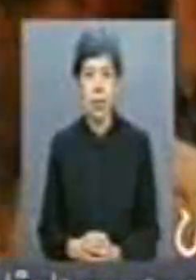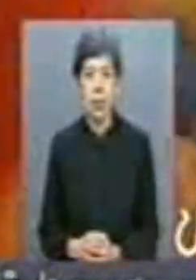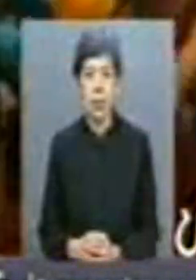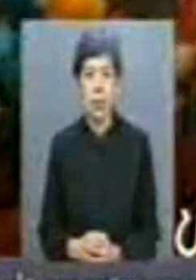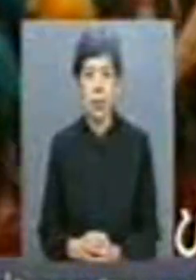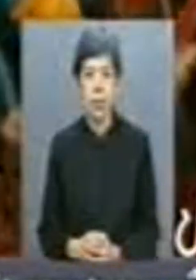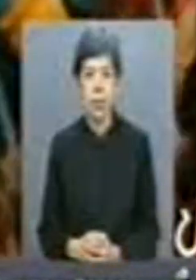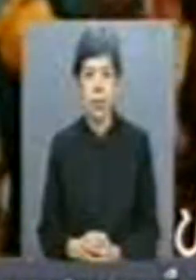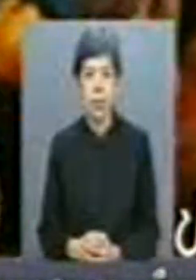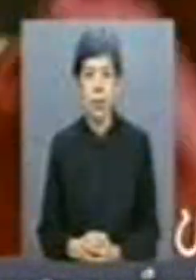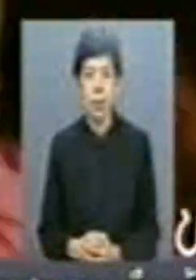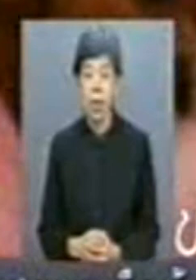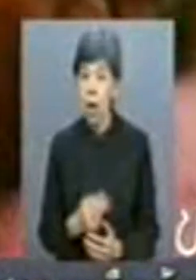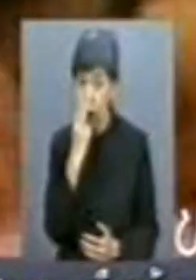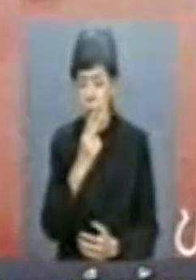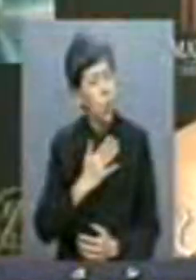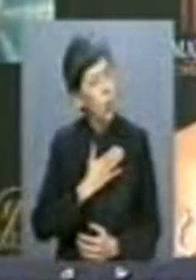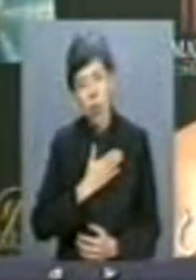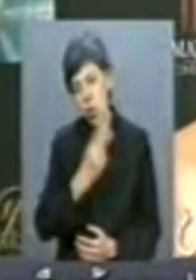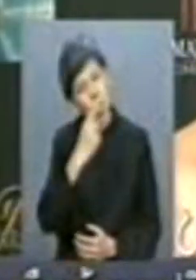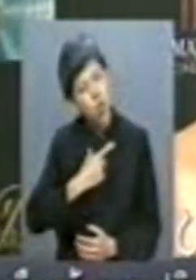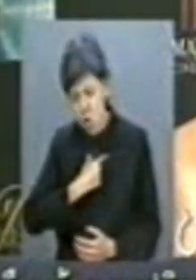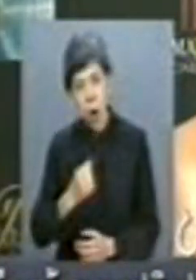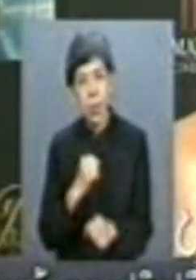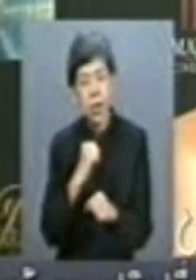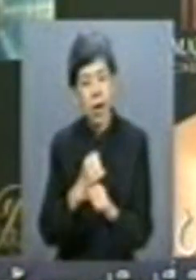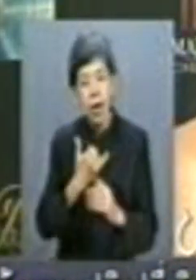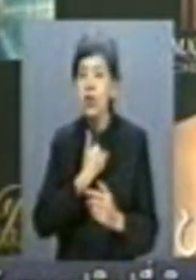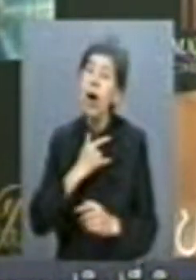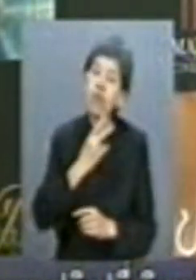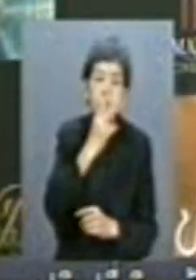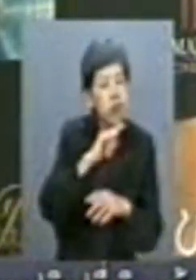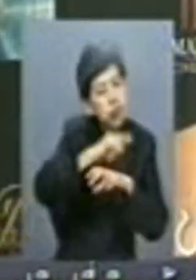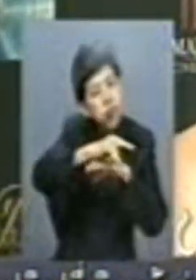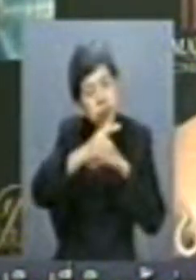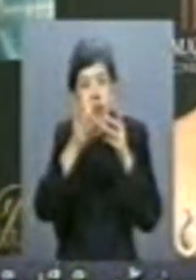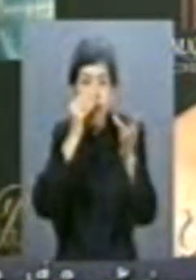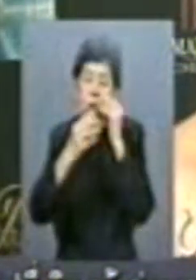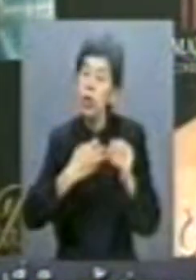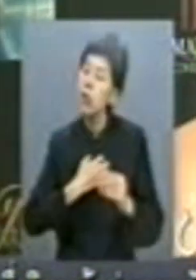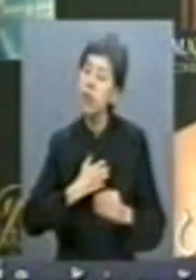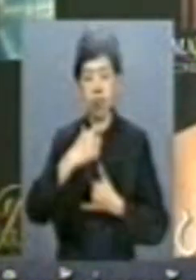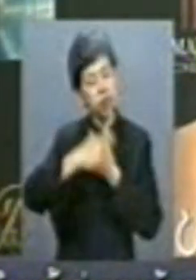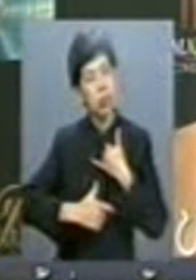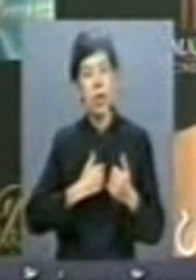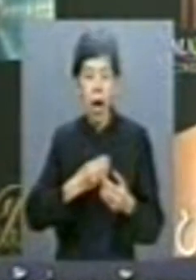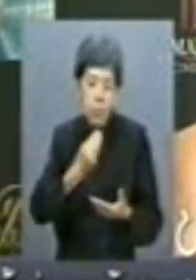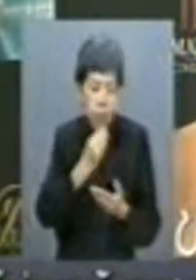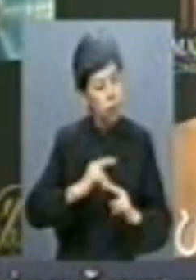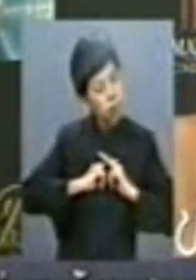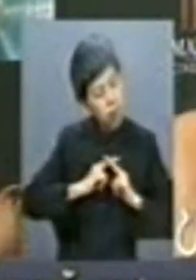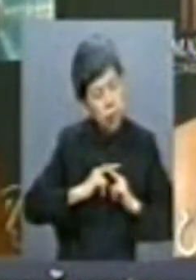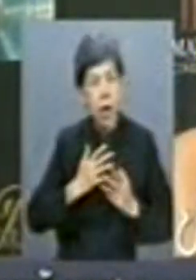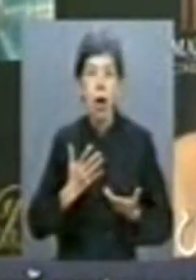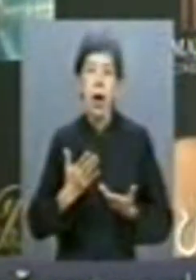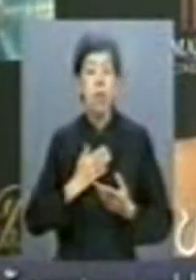จริงๆ Eat Pray Love เป็นหนังโปรดของปูเลยนะถ้าเกิดเป็นคนที่ชอบแบบเดินทางอยู่แล้วชอบใช้ชีวิตโดดเดี่ยวอยู่แล้วปูเป็นคนที่ชอบทานอาหารคนเดียวชอบเดินท